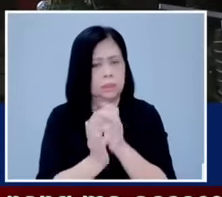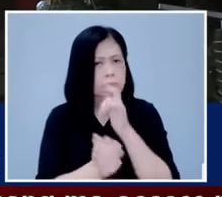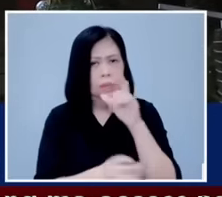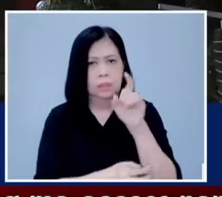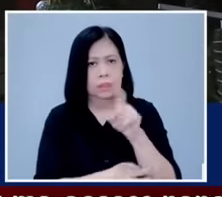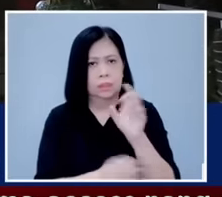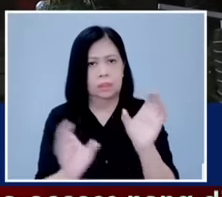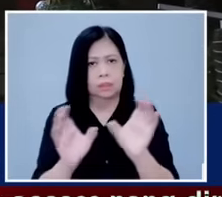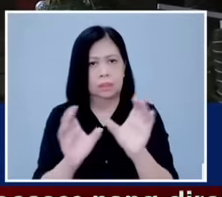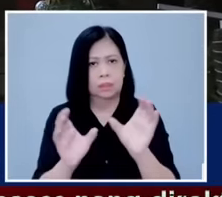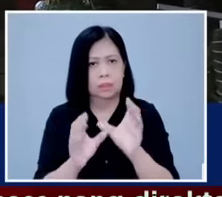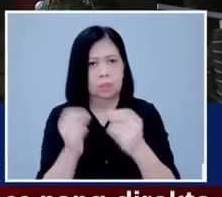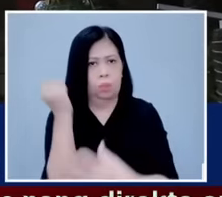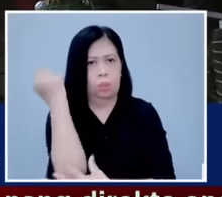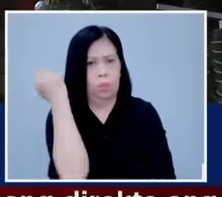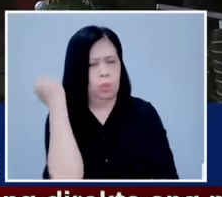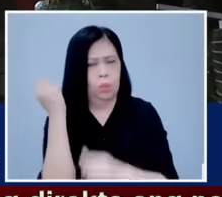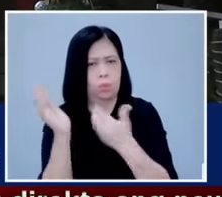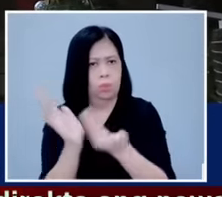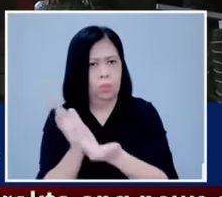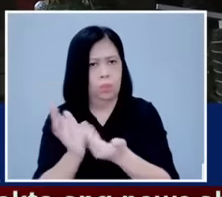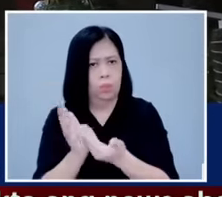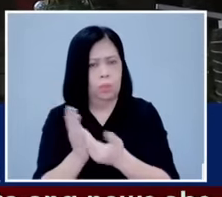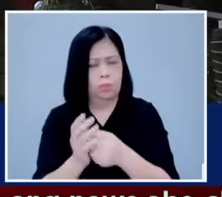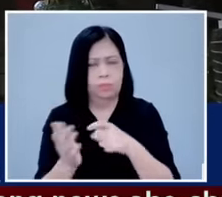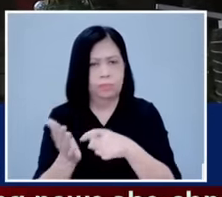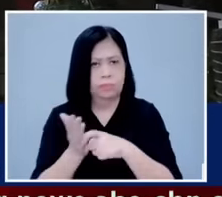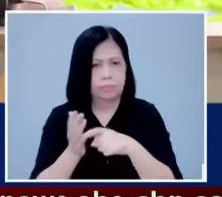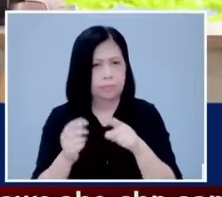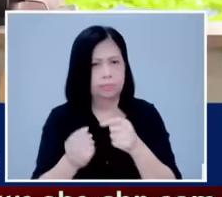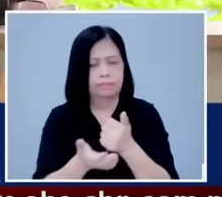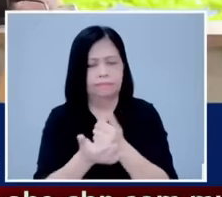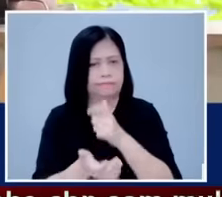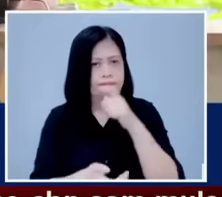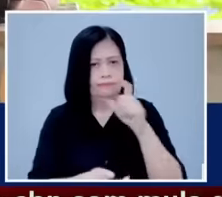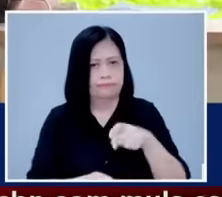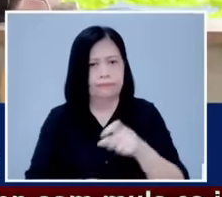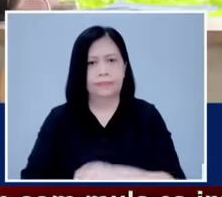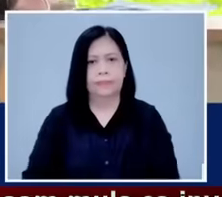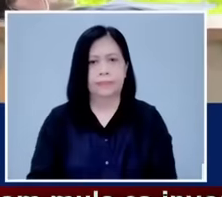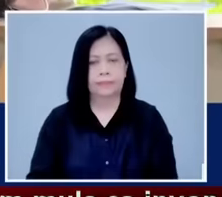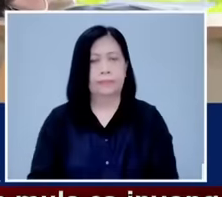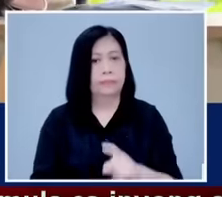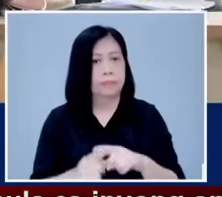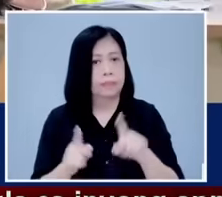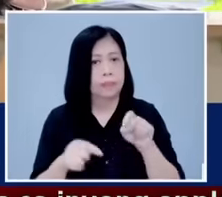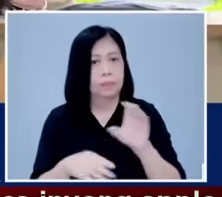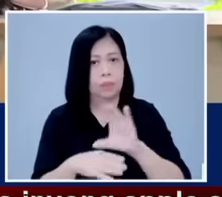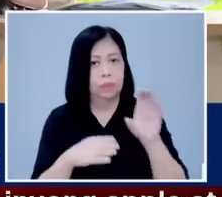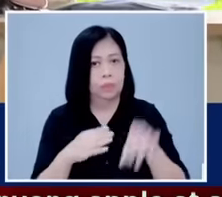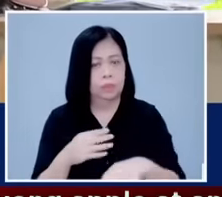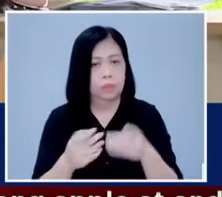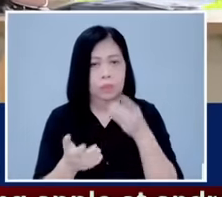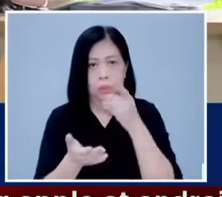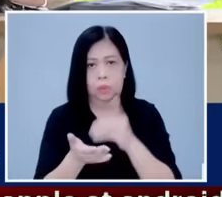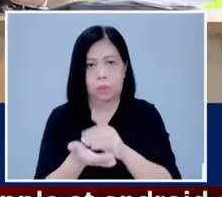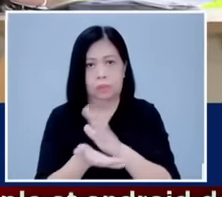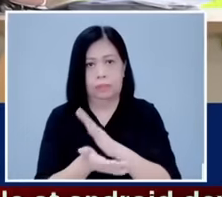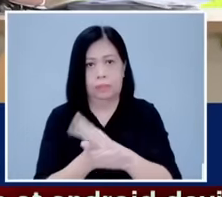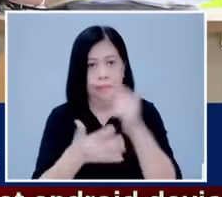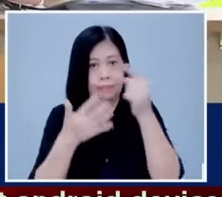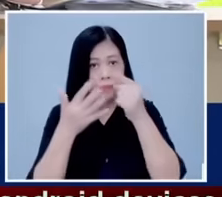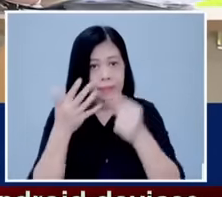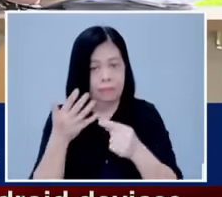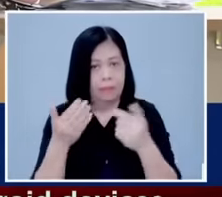ng certificate of indigency sa pag-request ng tulong medikal. Pero dapat kumpleto ang mga dokumentong nabanggit